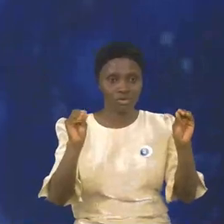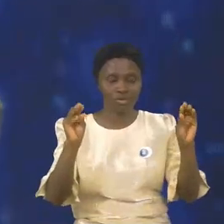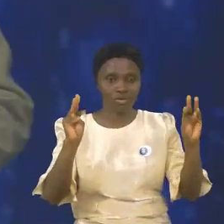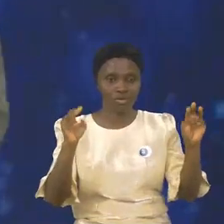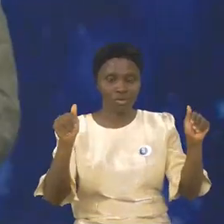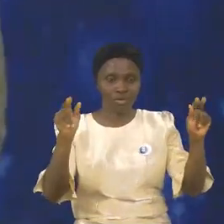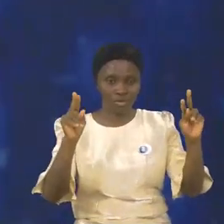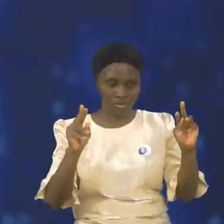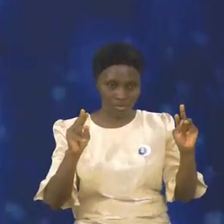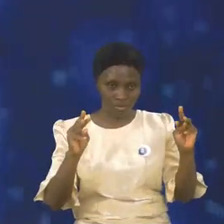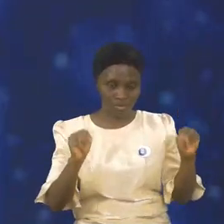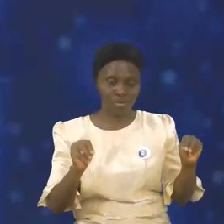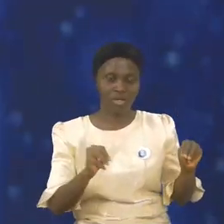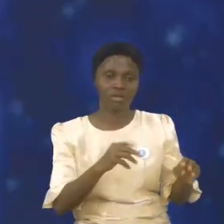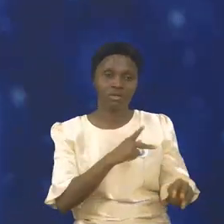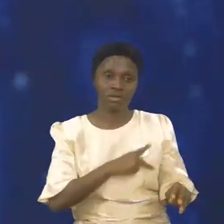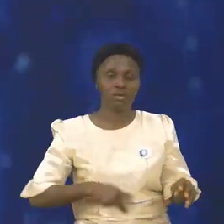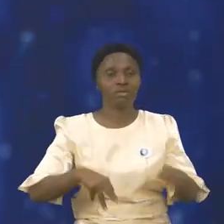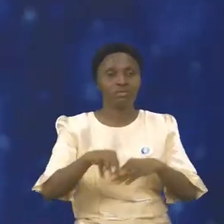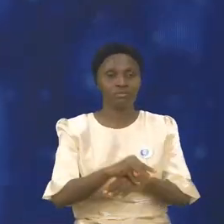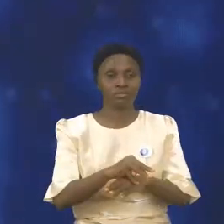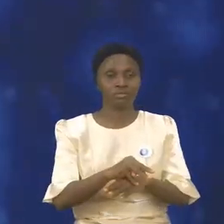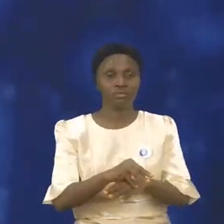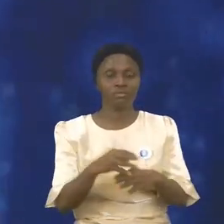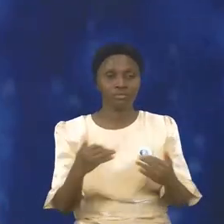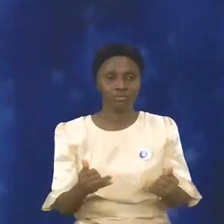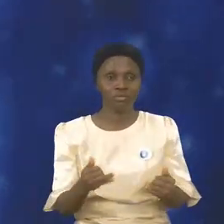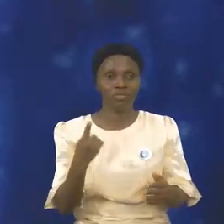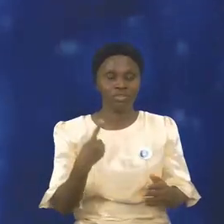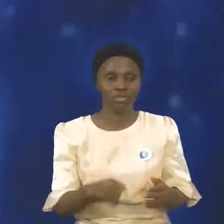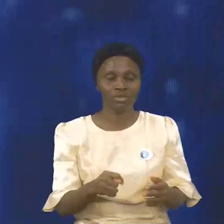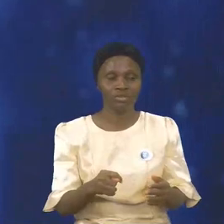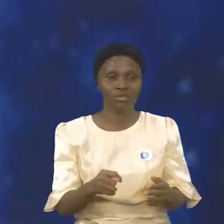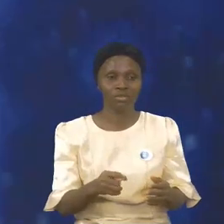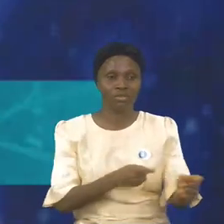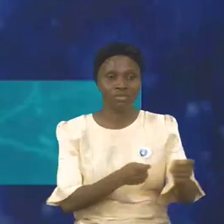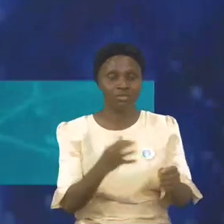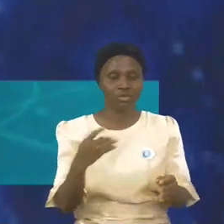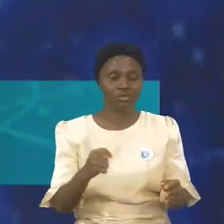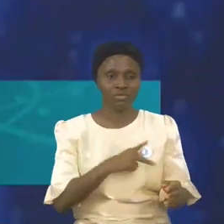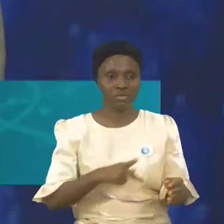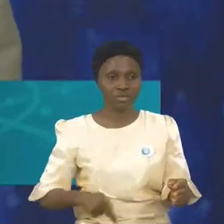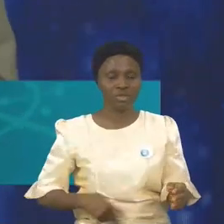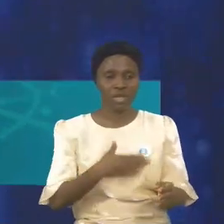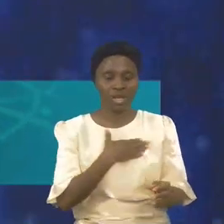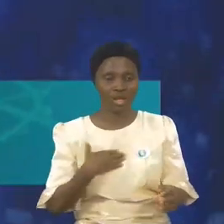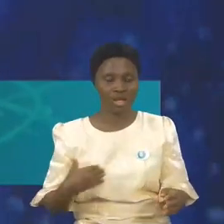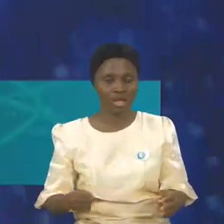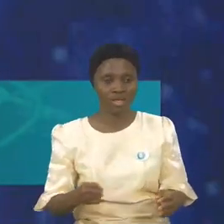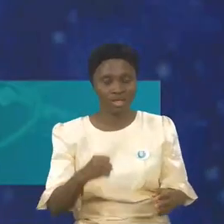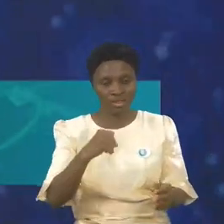de la Grèce on parle de l'Empire romain nous allons voir la domination